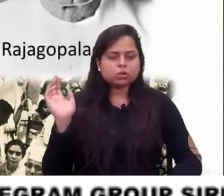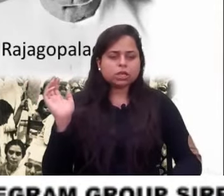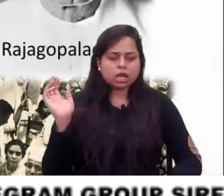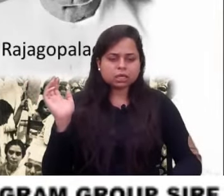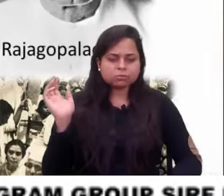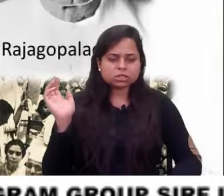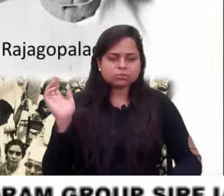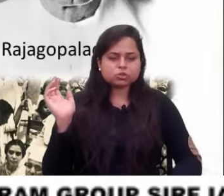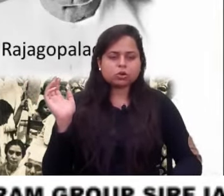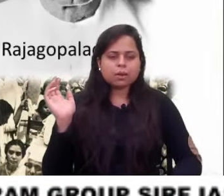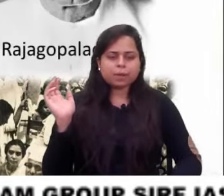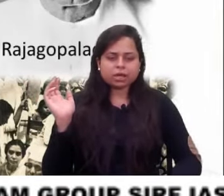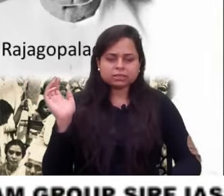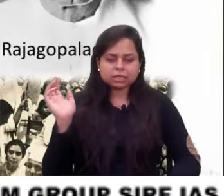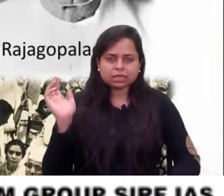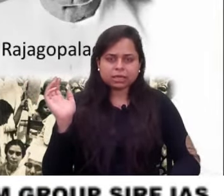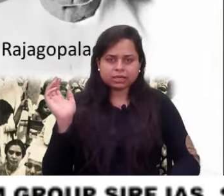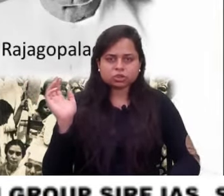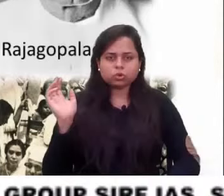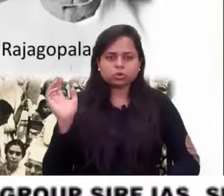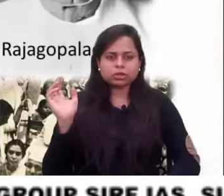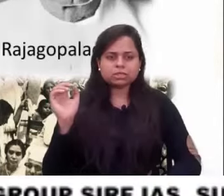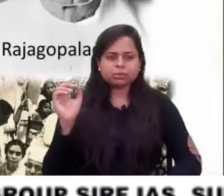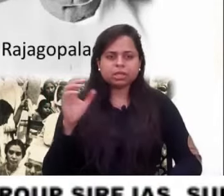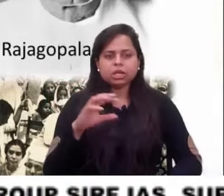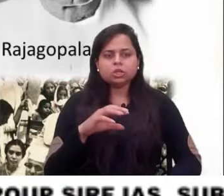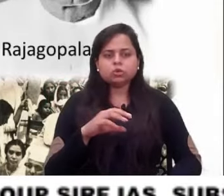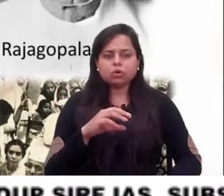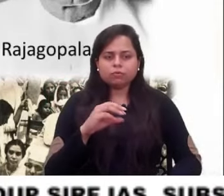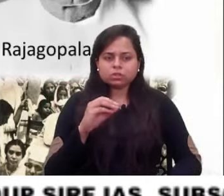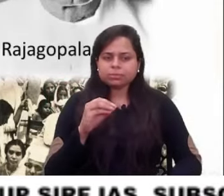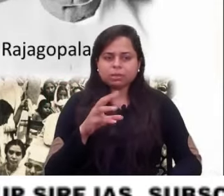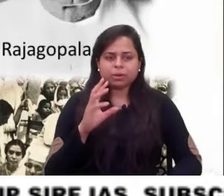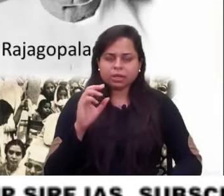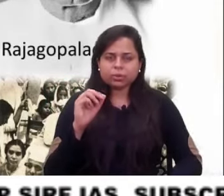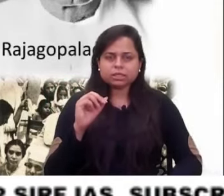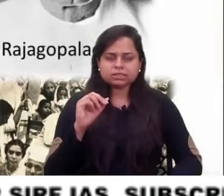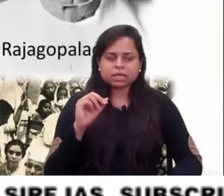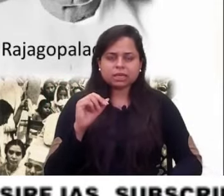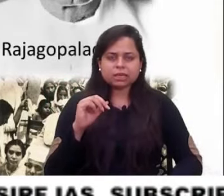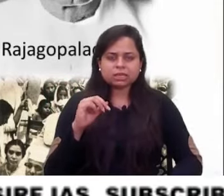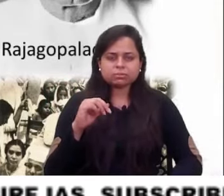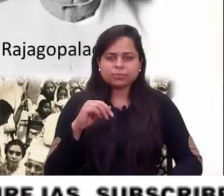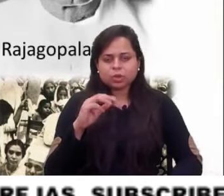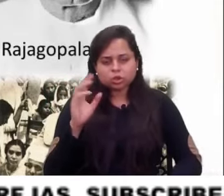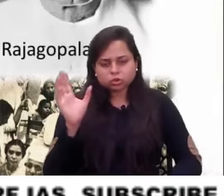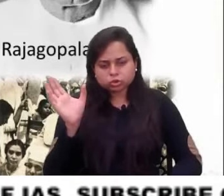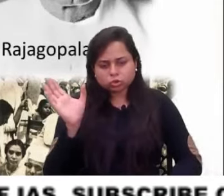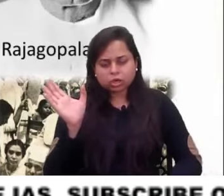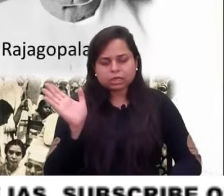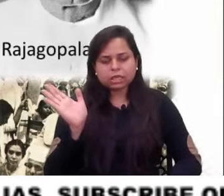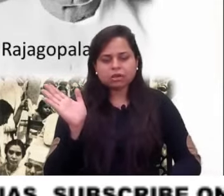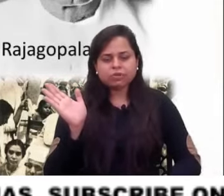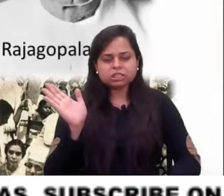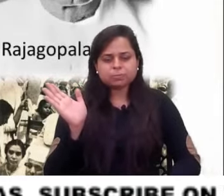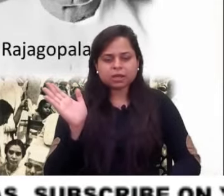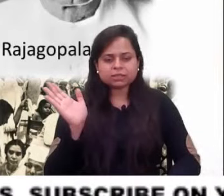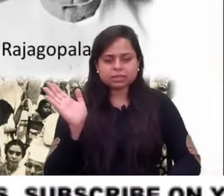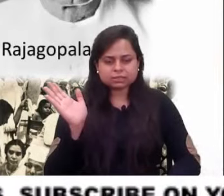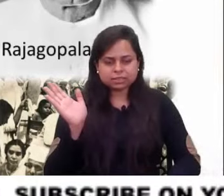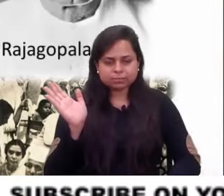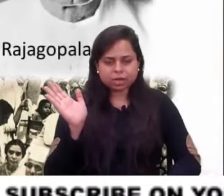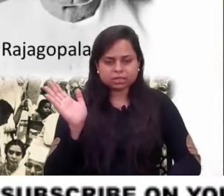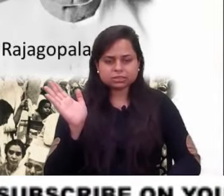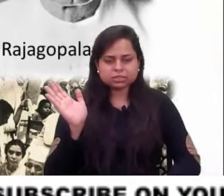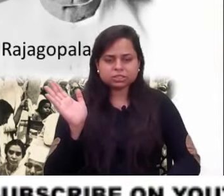अपने यहां के मुस्लिम स्ट्रोक पाकिस्तान गए छोड़कर जमीन तो वह जमीन पड़ी हुई थी अनुसार इसमें तो जो यहां बेस्ट